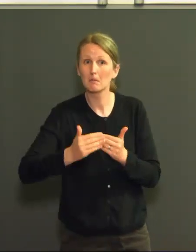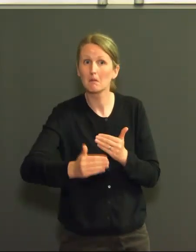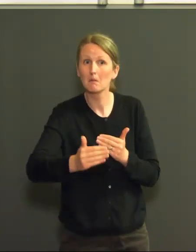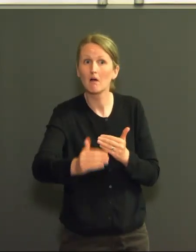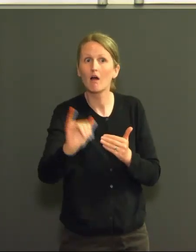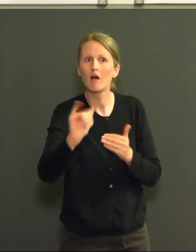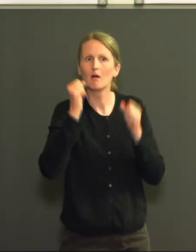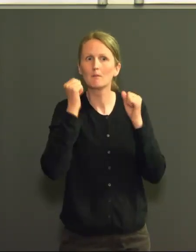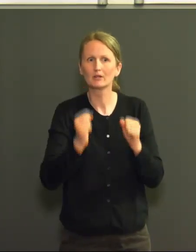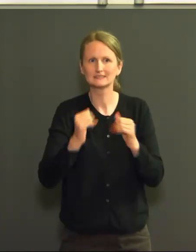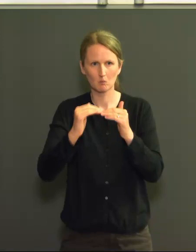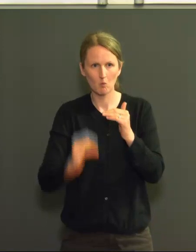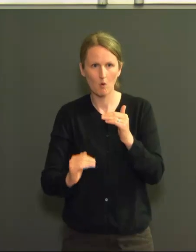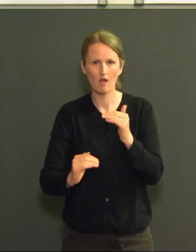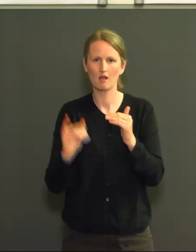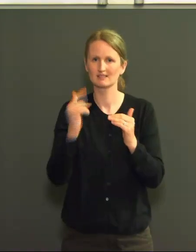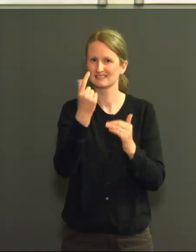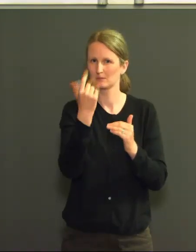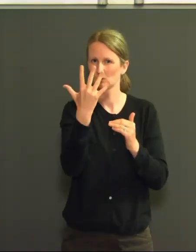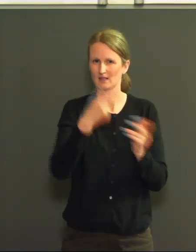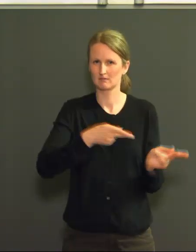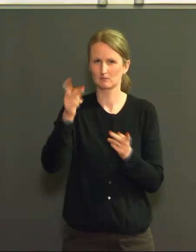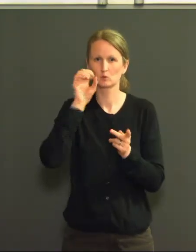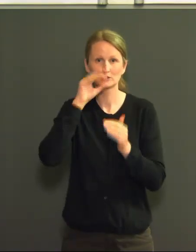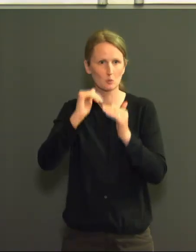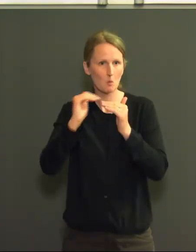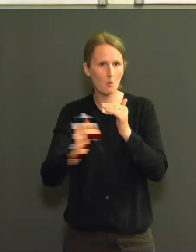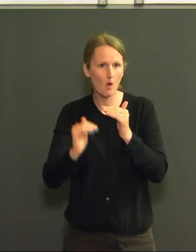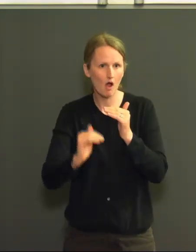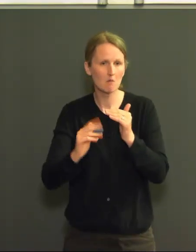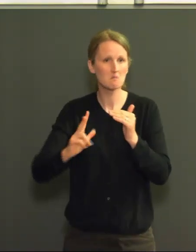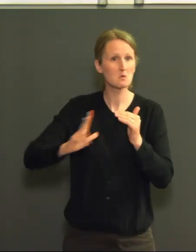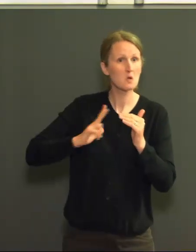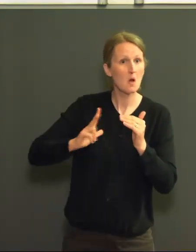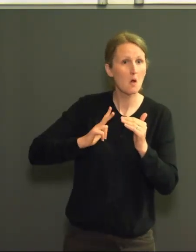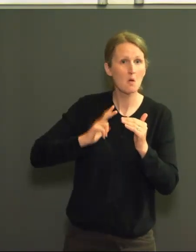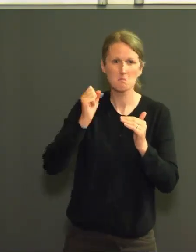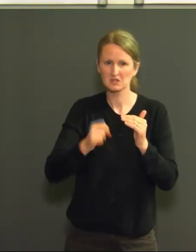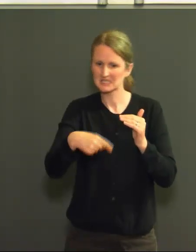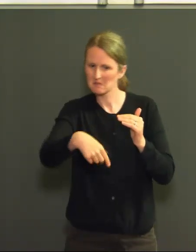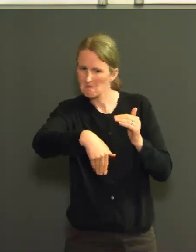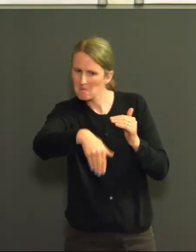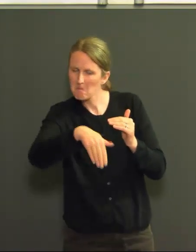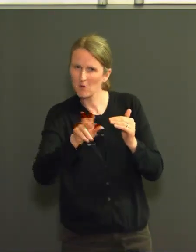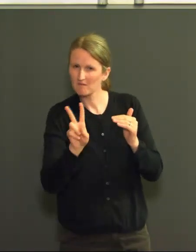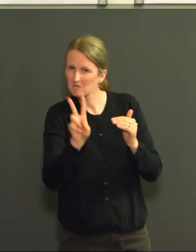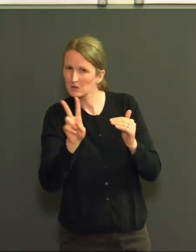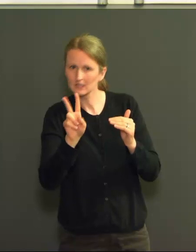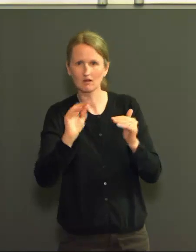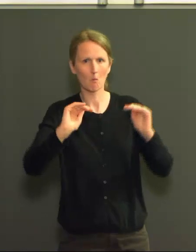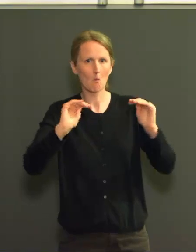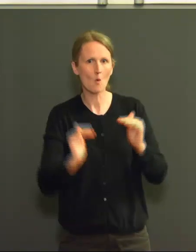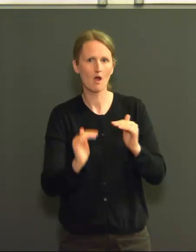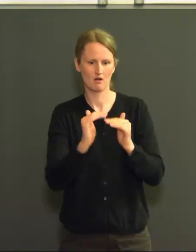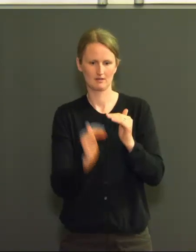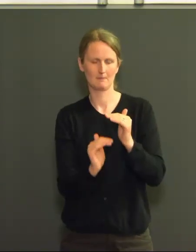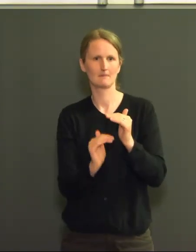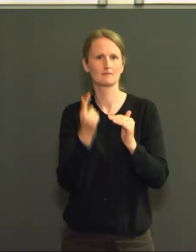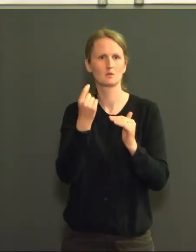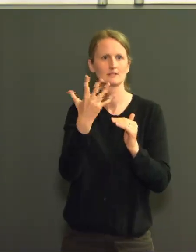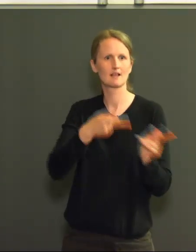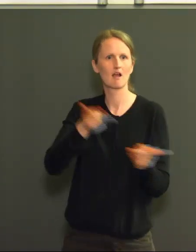hospitalisations par jour d'ici à la fin de cette semaine. Rappelons-nous que la dernière fois qu'on a atteint ce taux